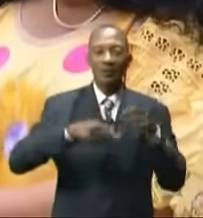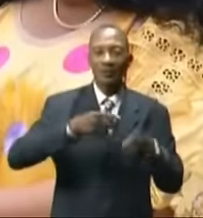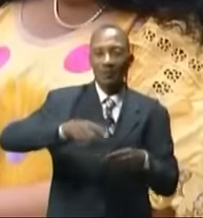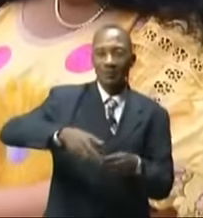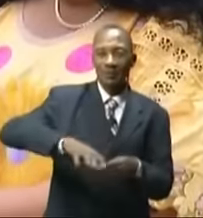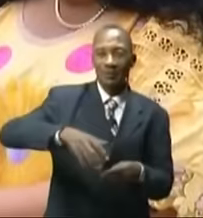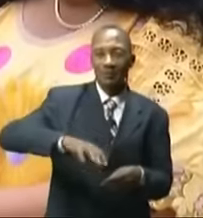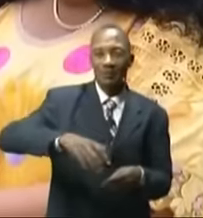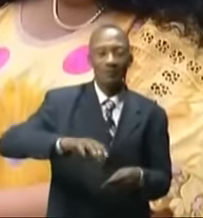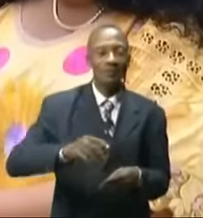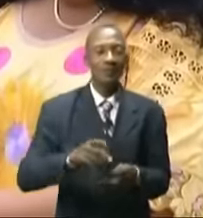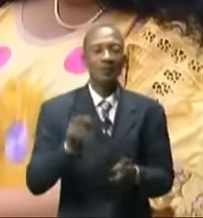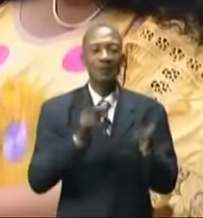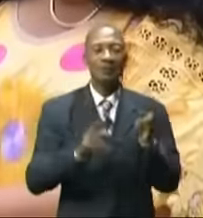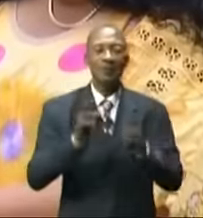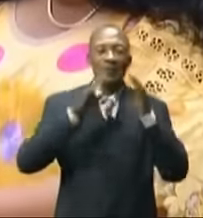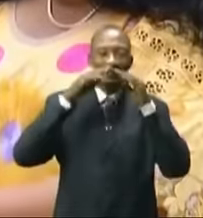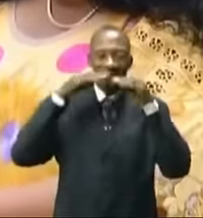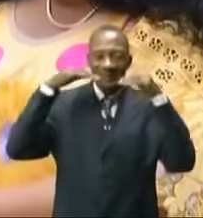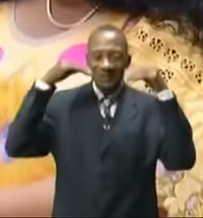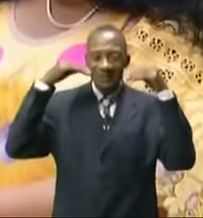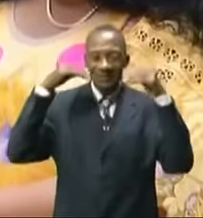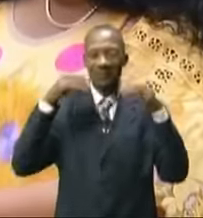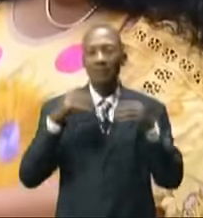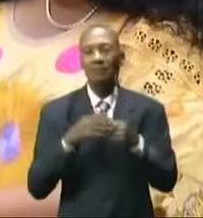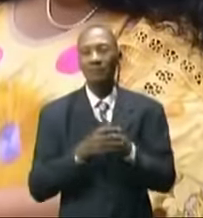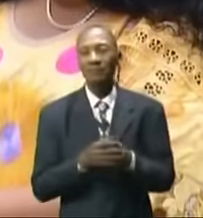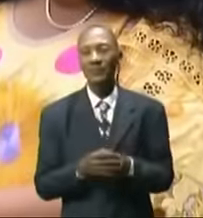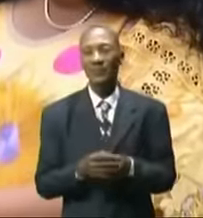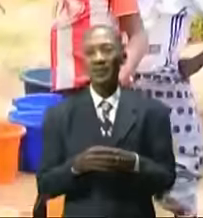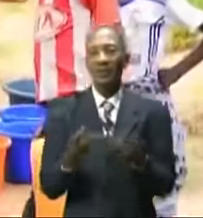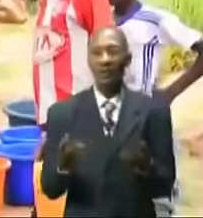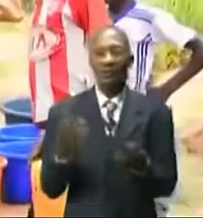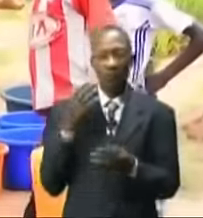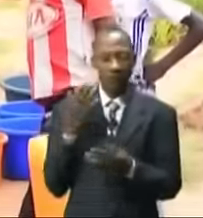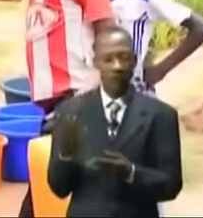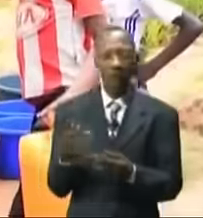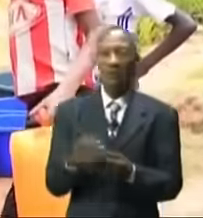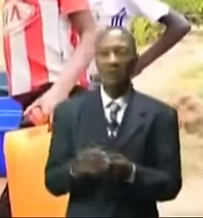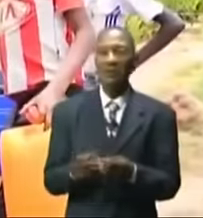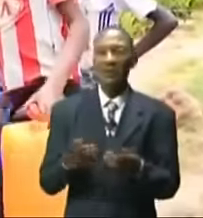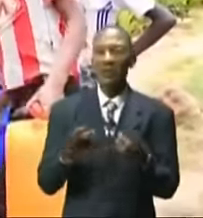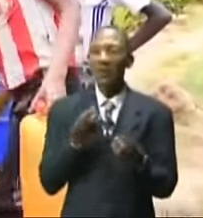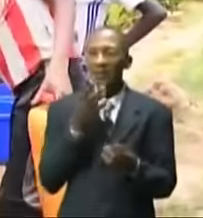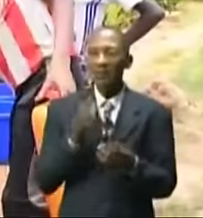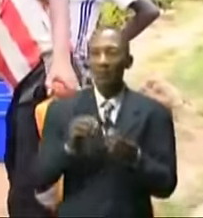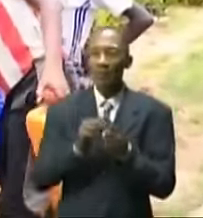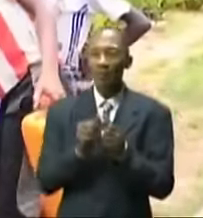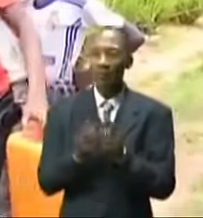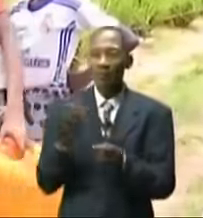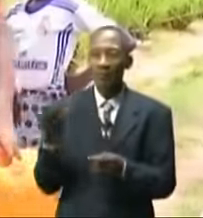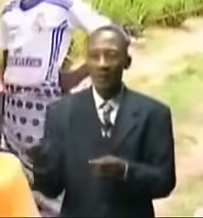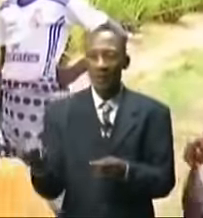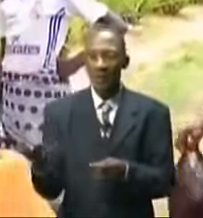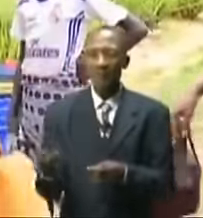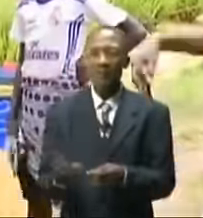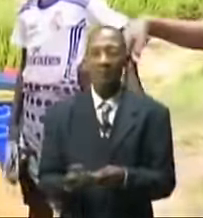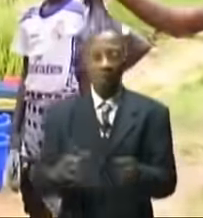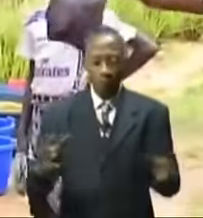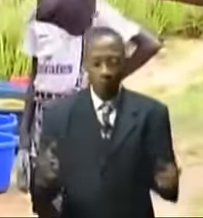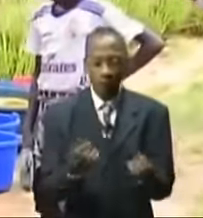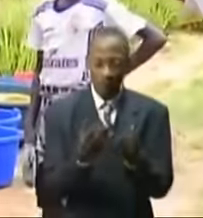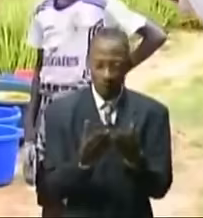Et si lors de cet événement, on trouve la solution, si l'énergie pour la ville de Boujima, ça serait vraiment l'apothéose. Disons